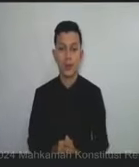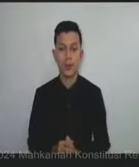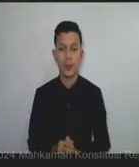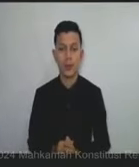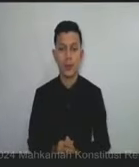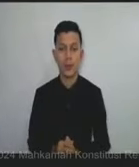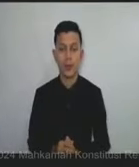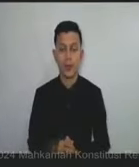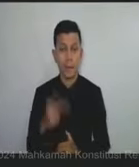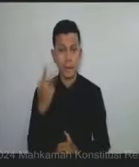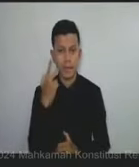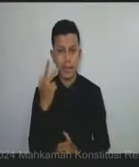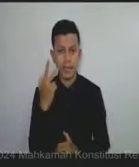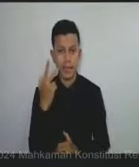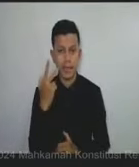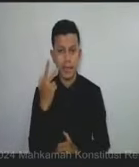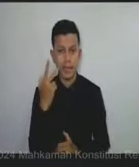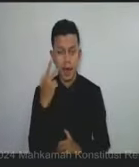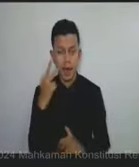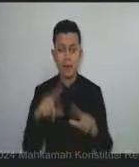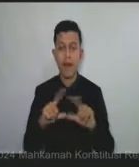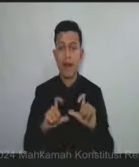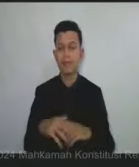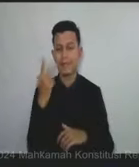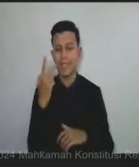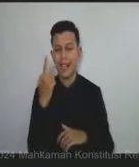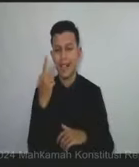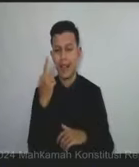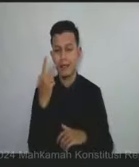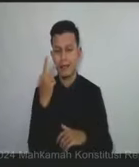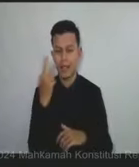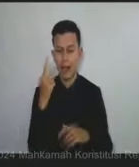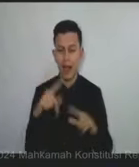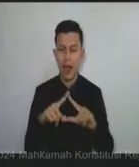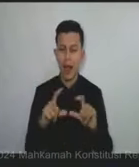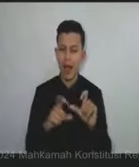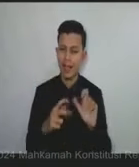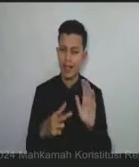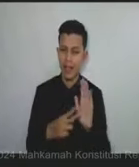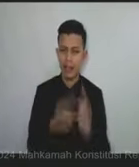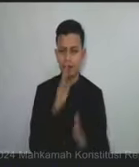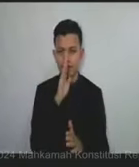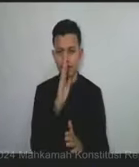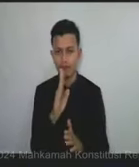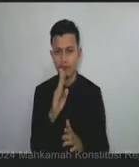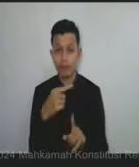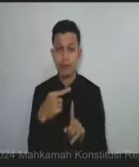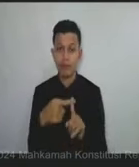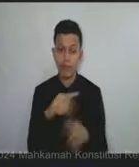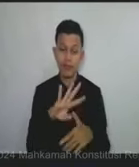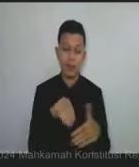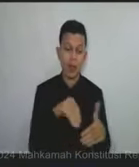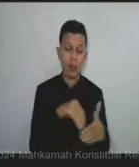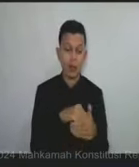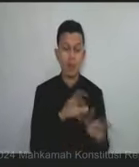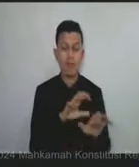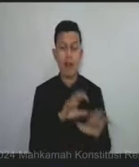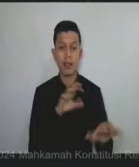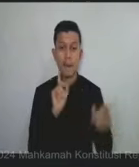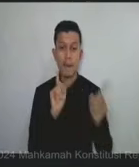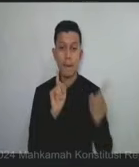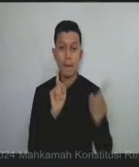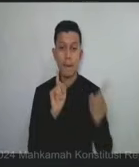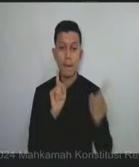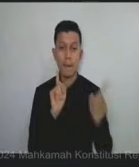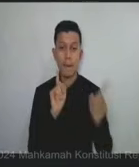menjaga netralitas aparat negara khususnya bagi pejabat negara yang juga merangkap sebagai anggota Partai politik calon presiden dan wakil presiden